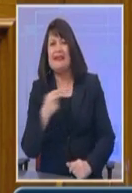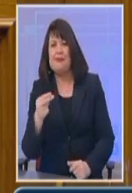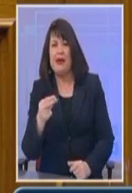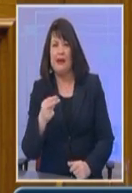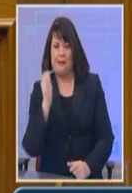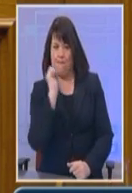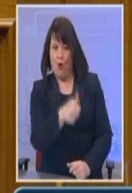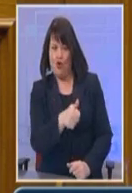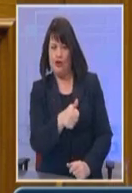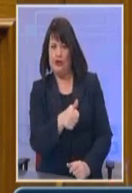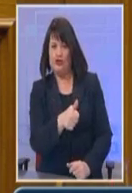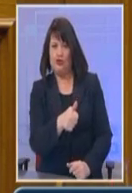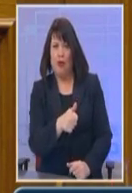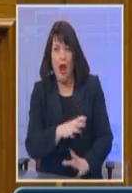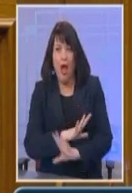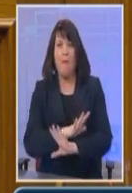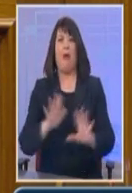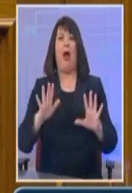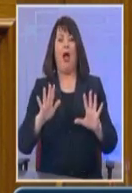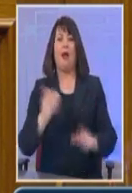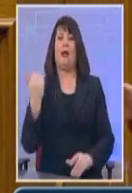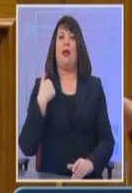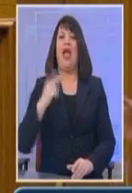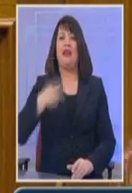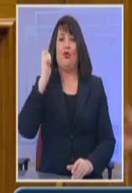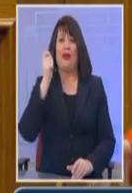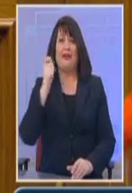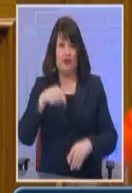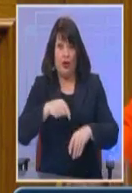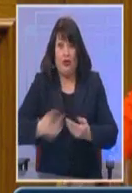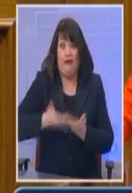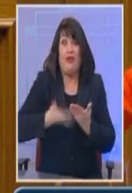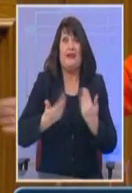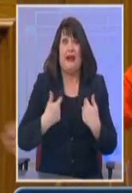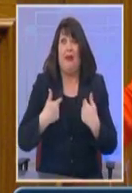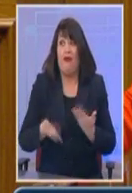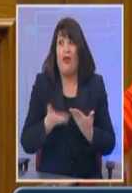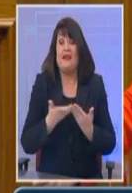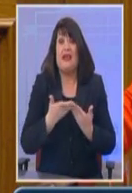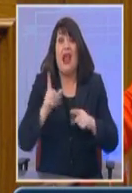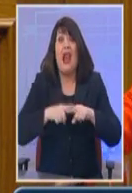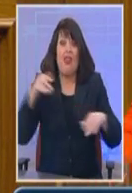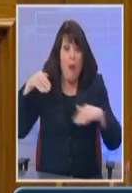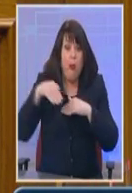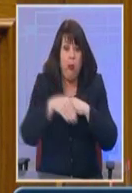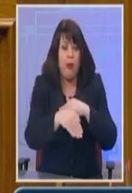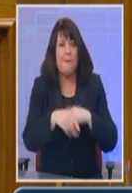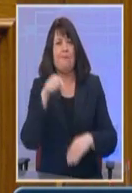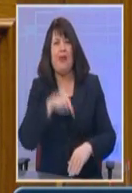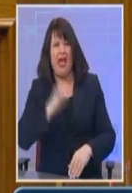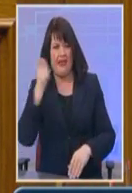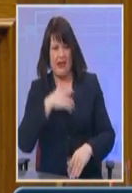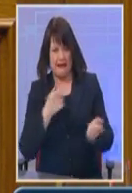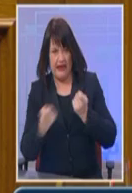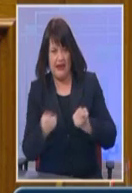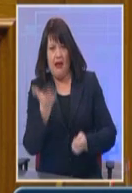μονομερώς και όταν τα κάνετε μαντάρα θα έρχεστε στην αντιπολίτευση και θα λέτε τώρα βάλτε πλάτη γιατί η χώρα χάνεται. Αυτό δεν λέγεται εθνική